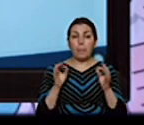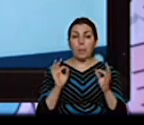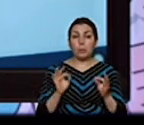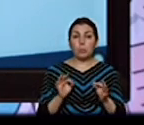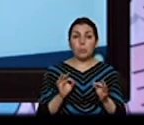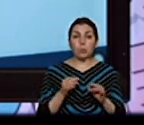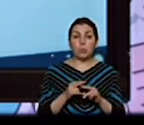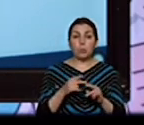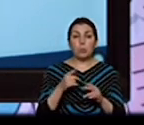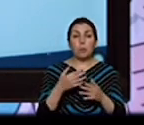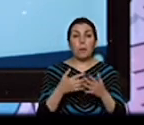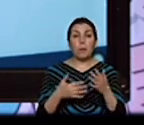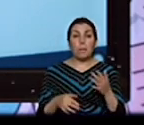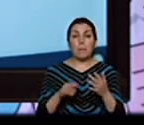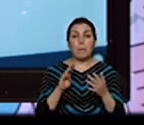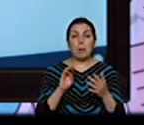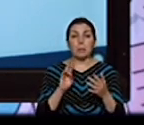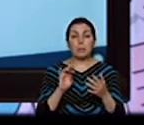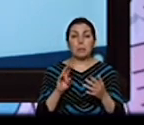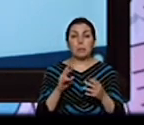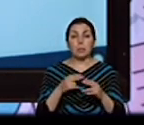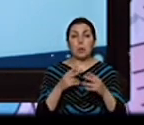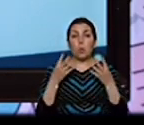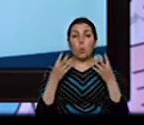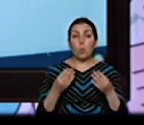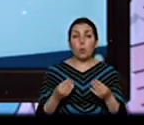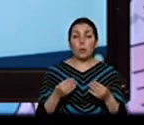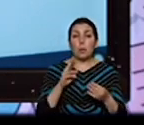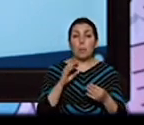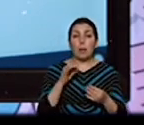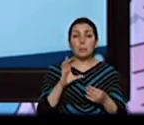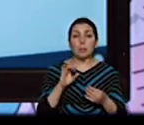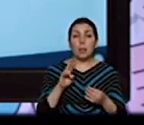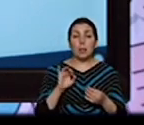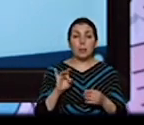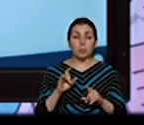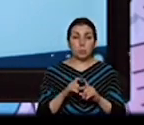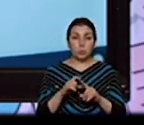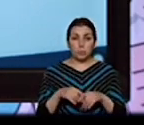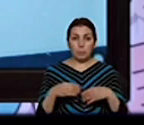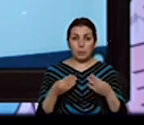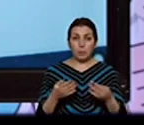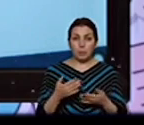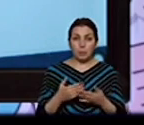To'g'ri, bu matnda kunlarning maysalar so'zlari berilgan.